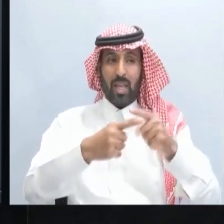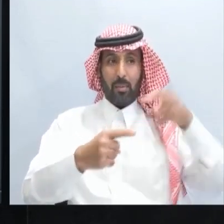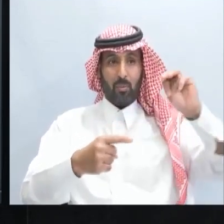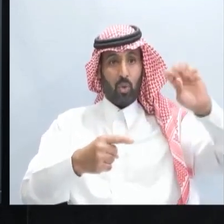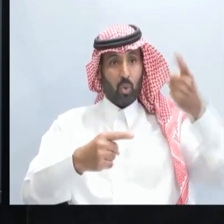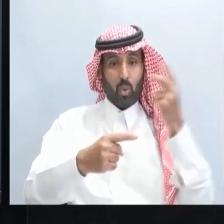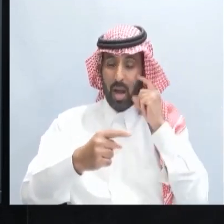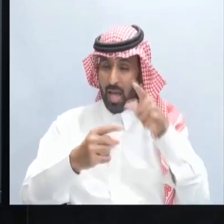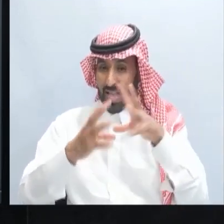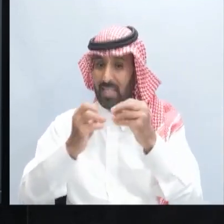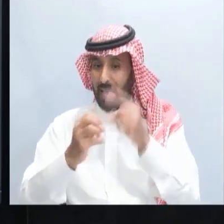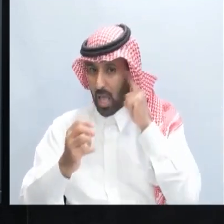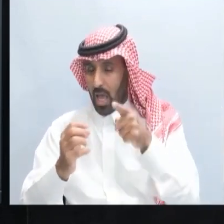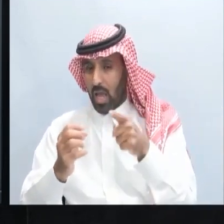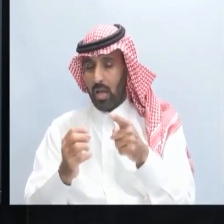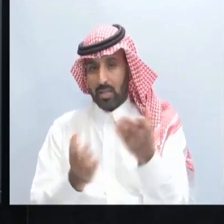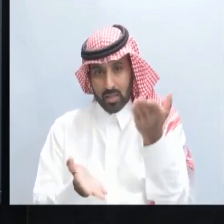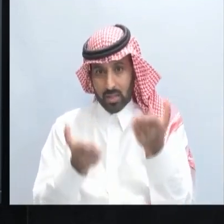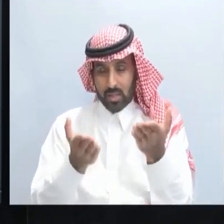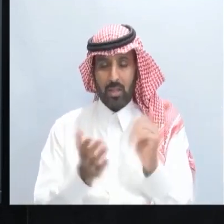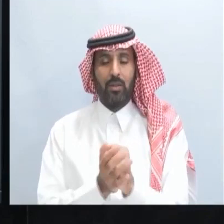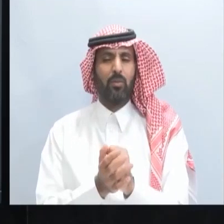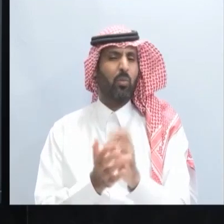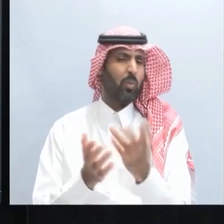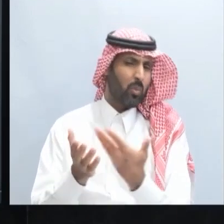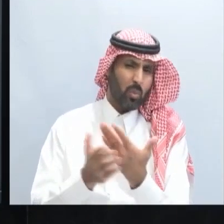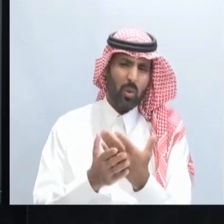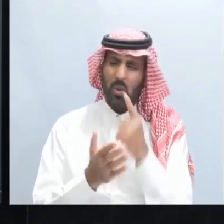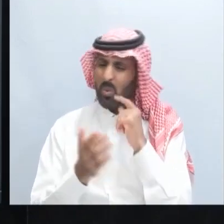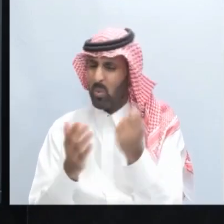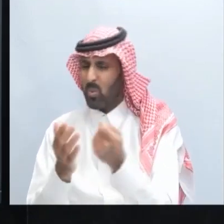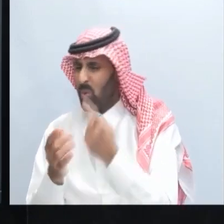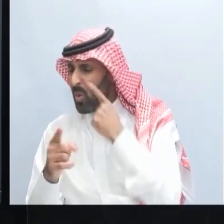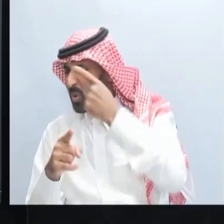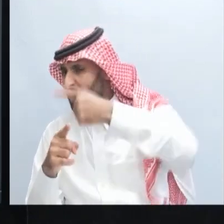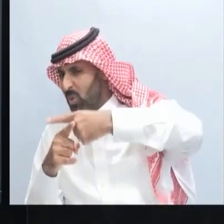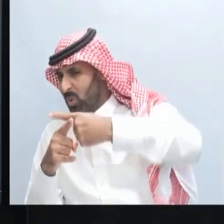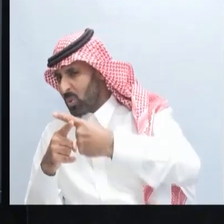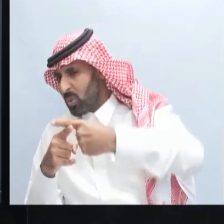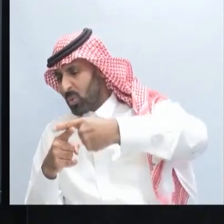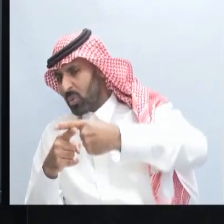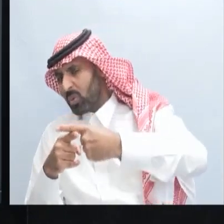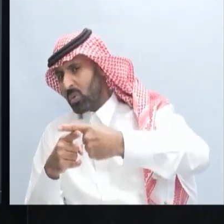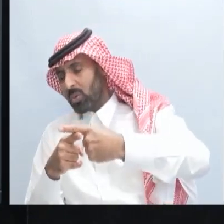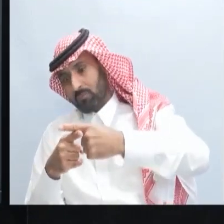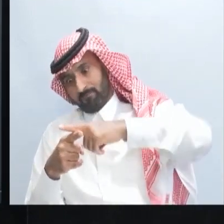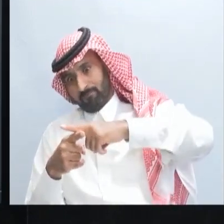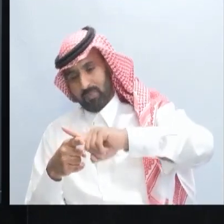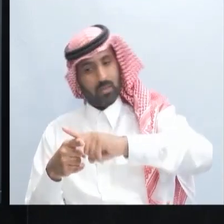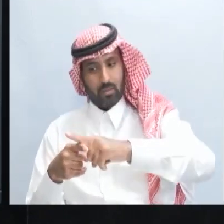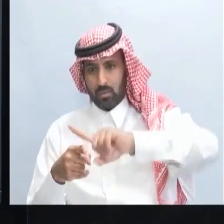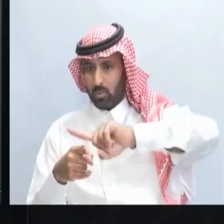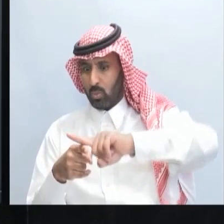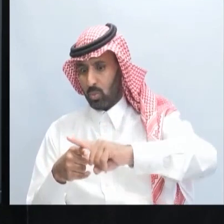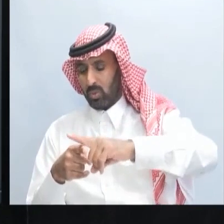افسر احيانا احيانا تجد يعني قلم رصاص تريد ان توازنه على اصبعك تجد نفسك لا تقف في